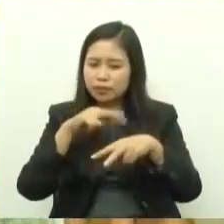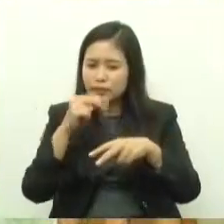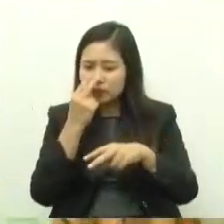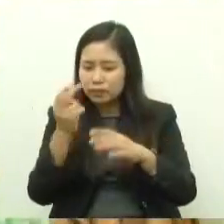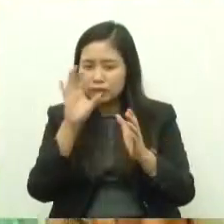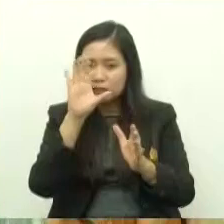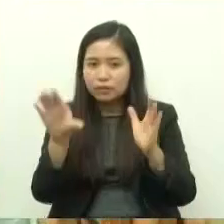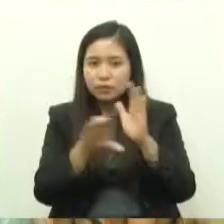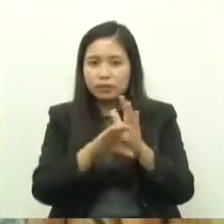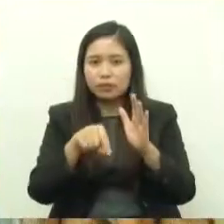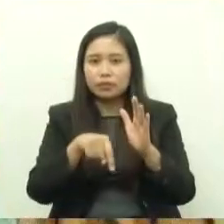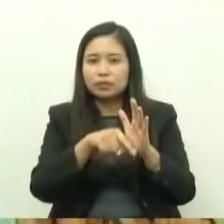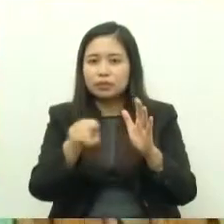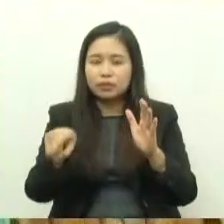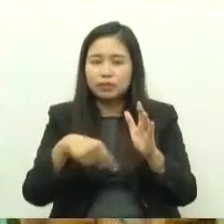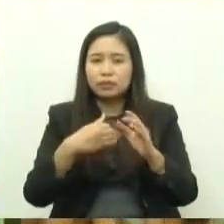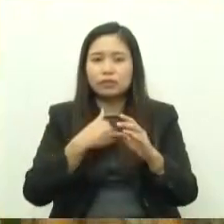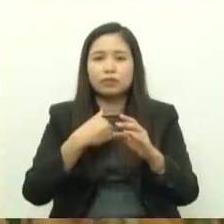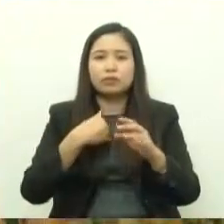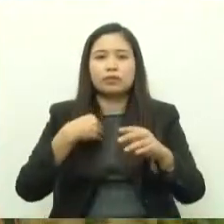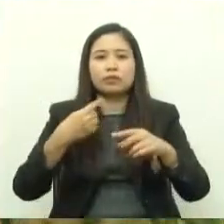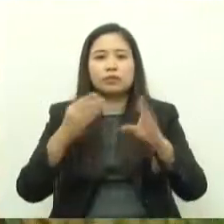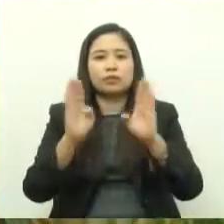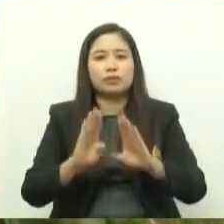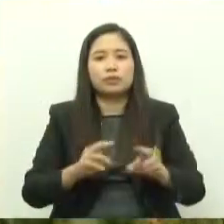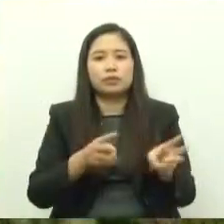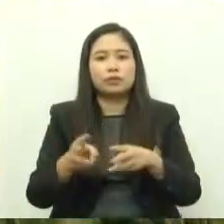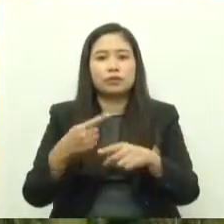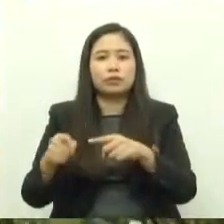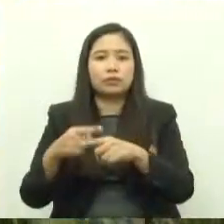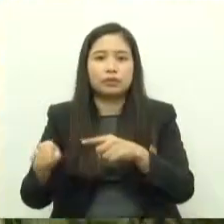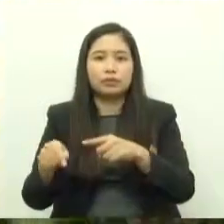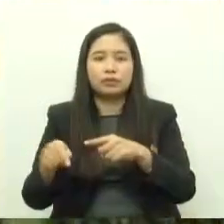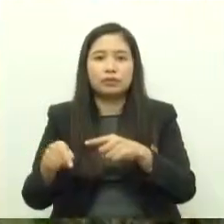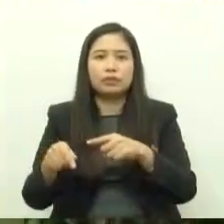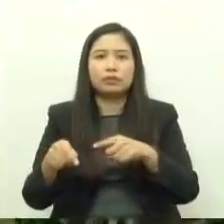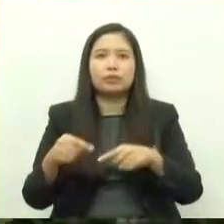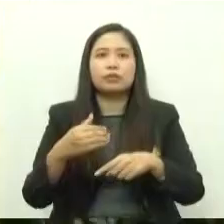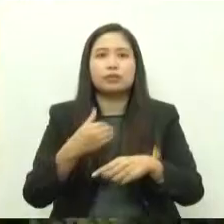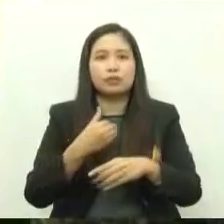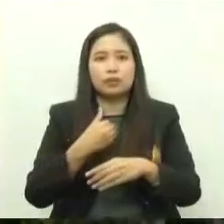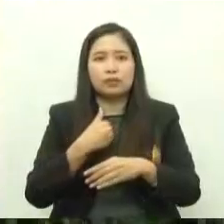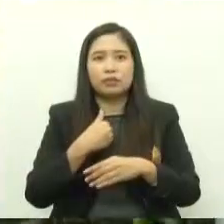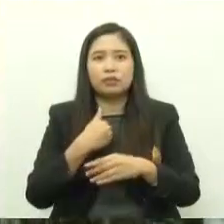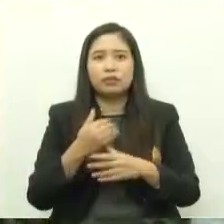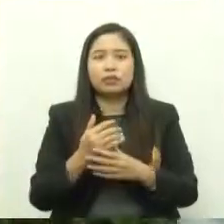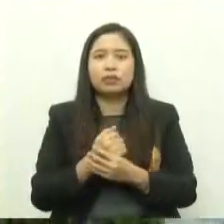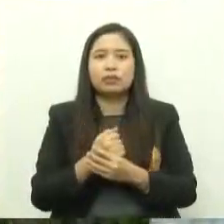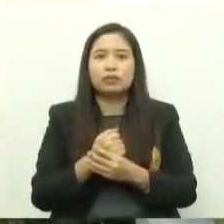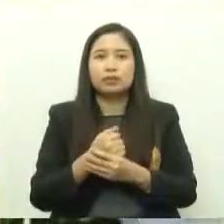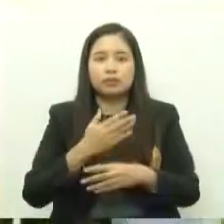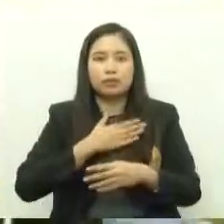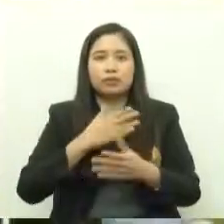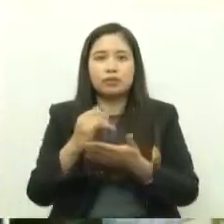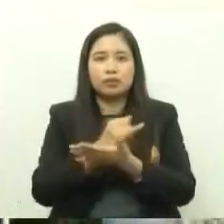ไอ้ผมตั้งชื่อหัวข้อคือว่าแสงสีทะเลทรายซึ่งผมวาด